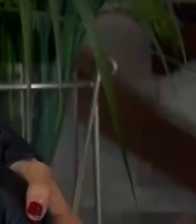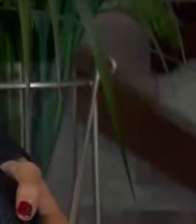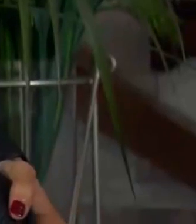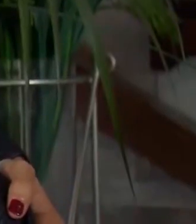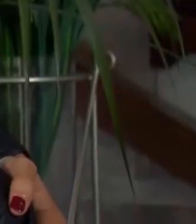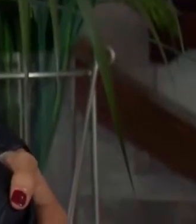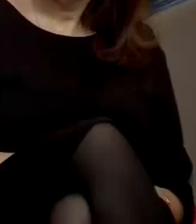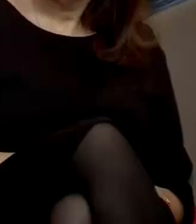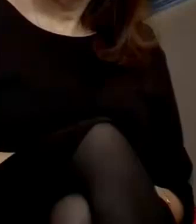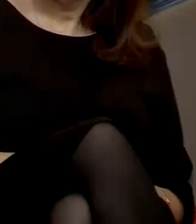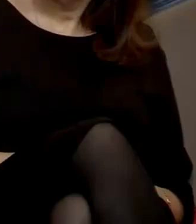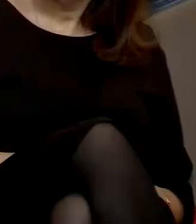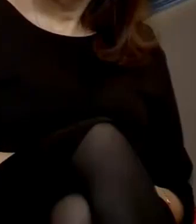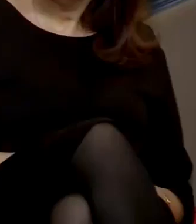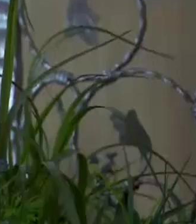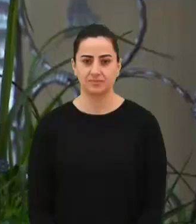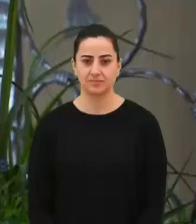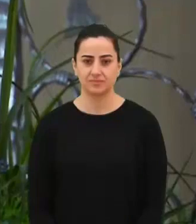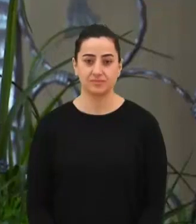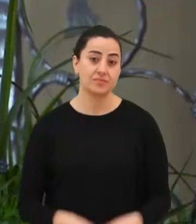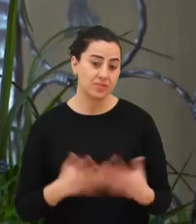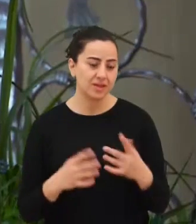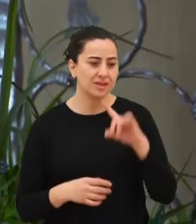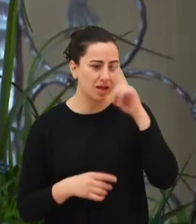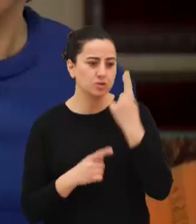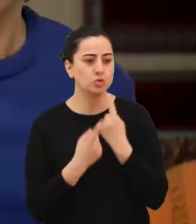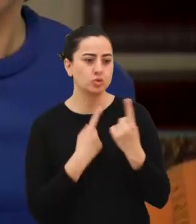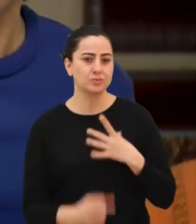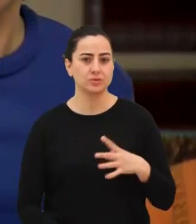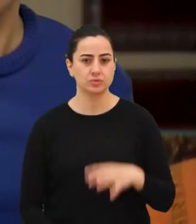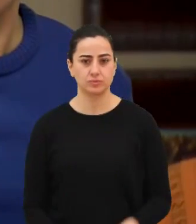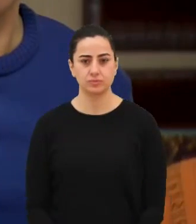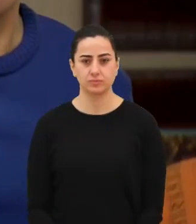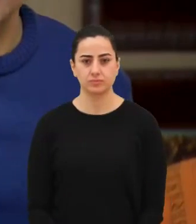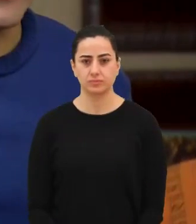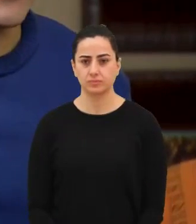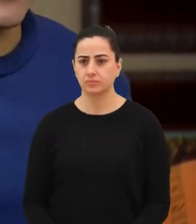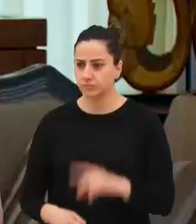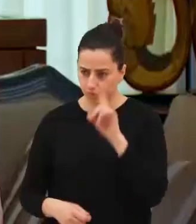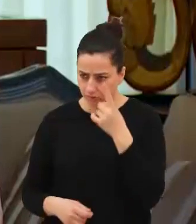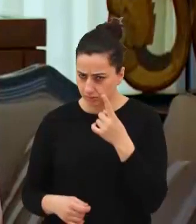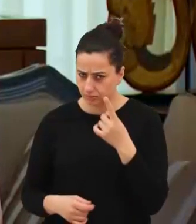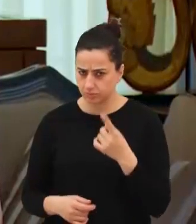sevecen, Serpil ise şüpheci gözlerle bakıyor. Yalnız konuşabilir miyiz Nurhan? Yalnız mı?